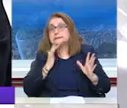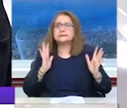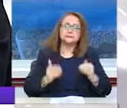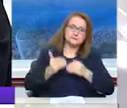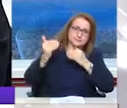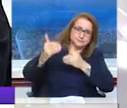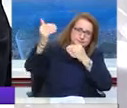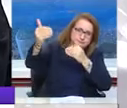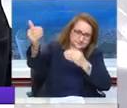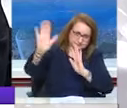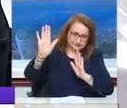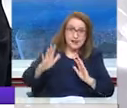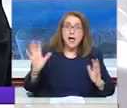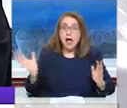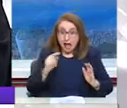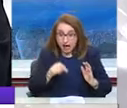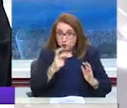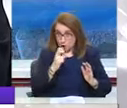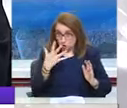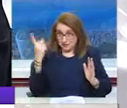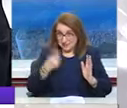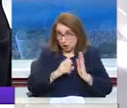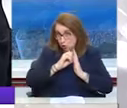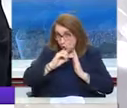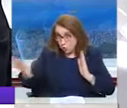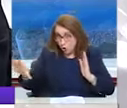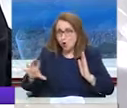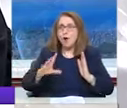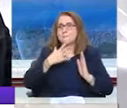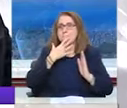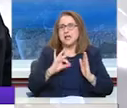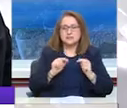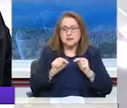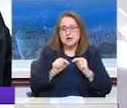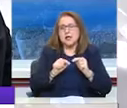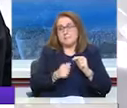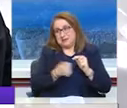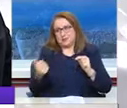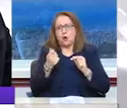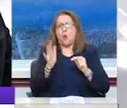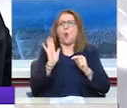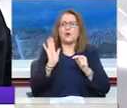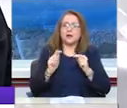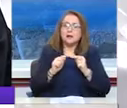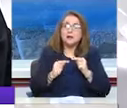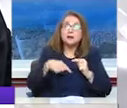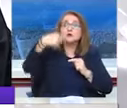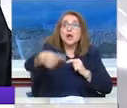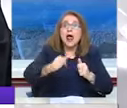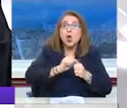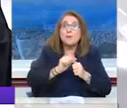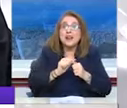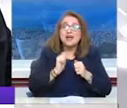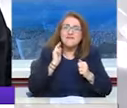τις φορολογικές υποχρεώσεις στη συνέχεια. Προϋπόθεση για αυτές που